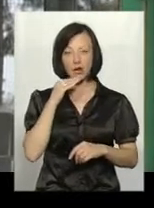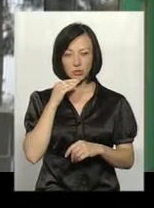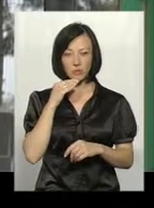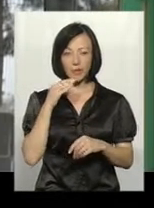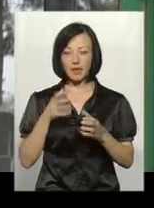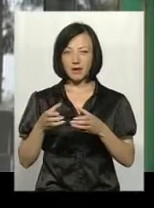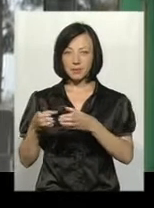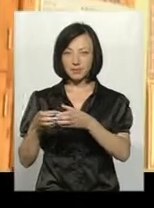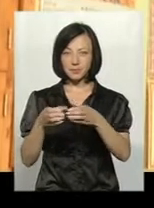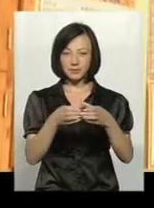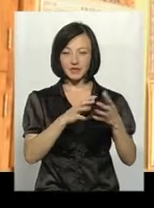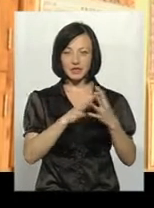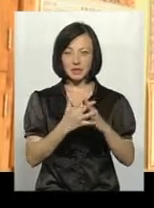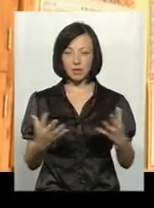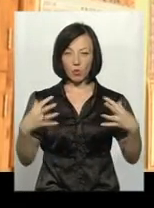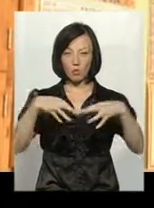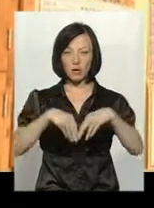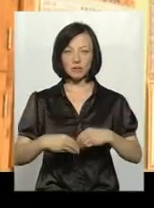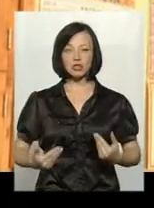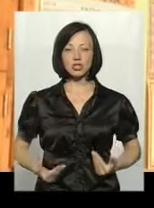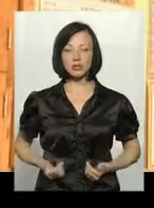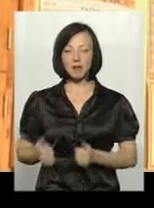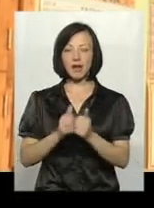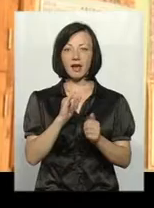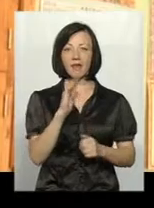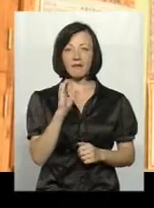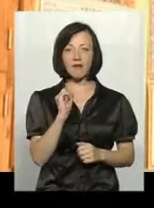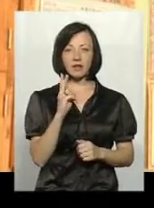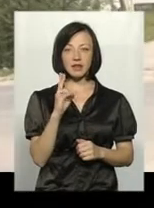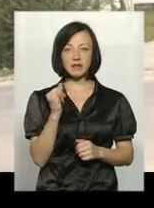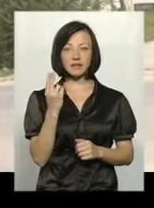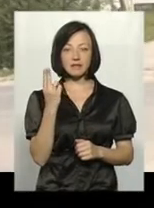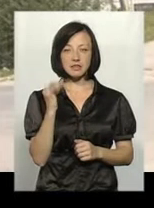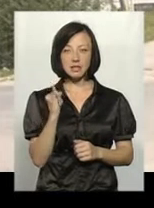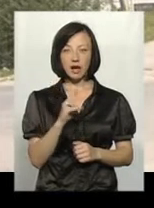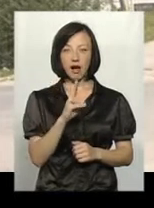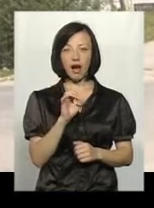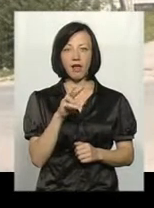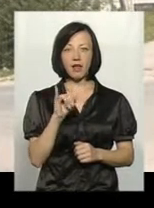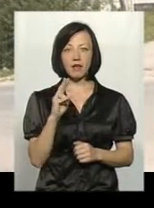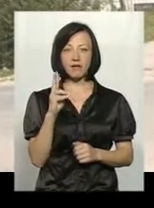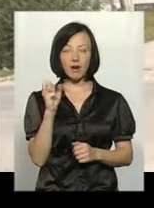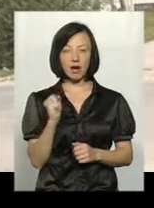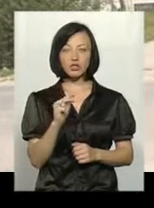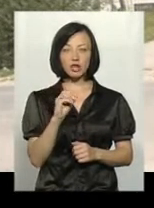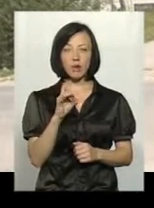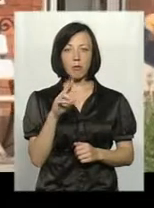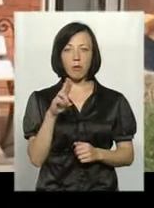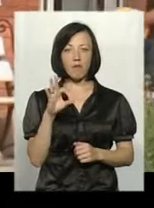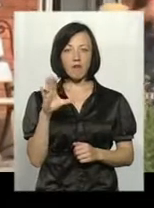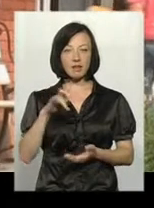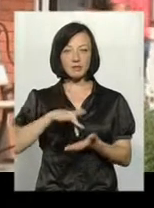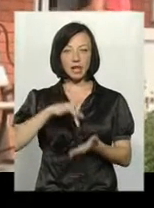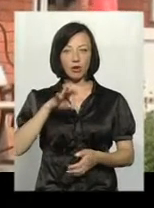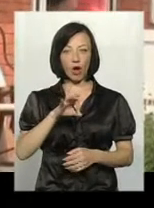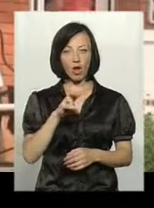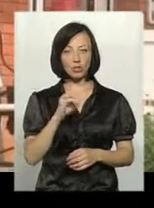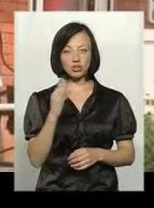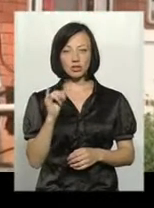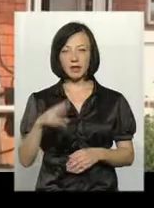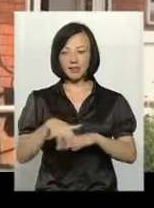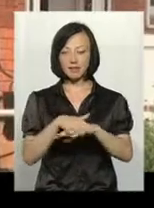сіл об'єднує в одну громаду жителів прилеглих Іванковець, Великої Калинівки та Черепового з центром в Олишині. Населення тут